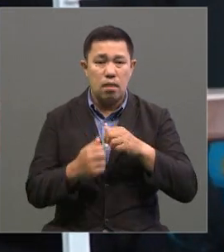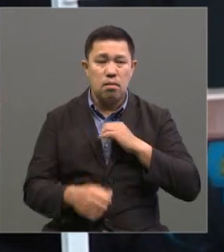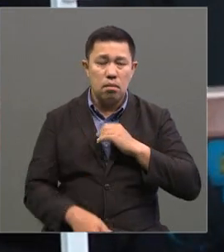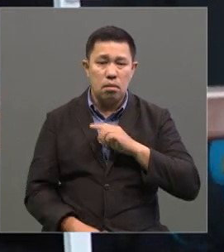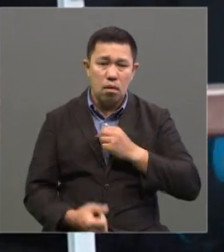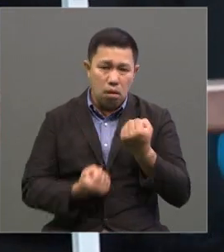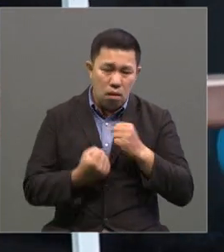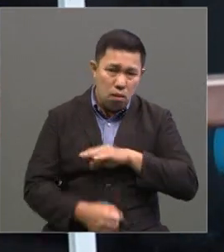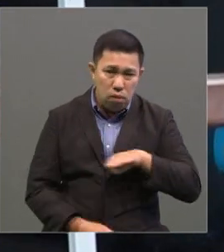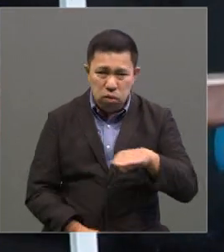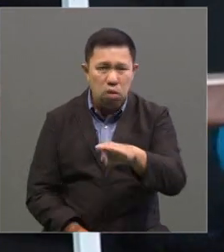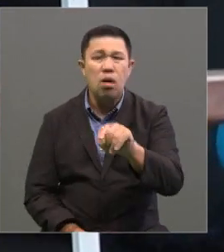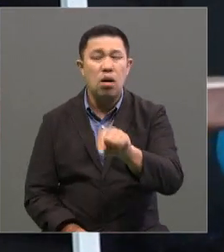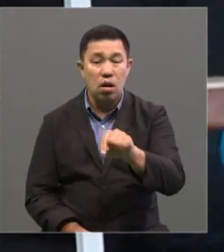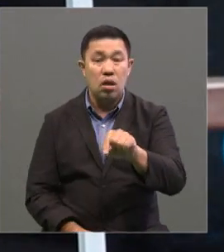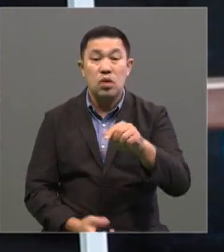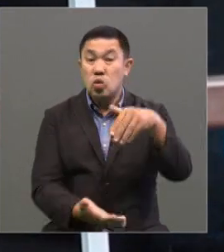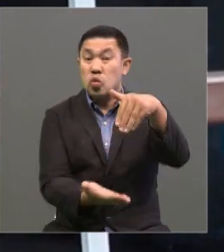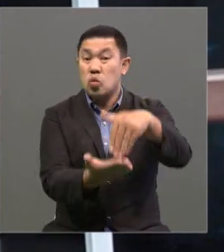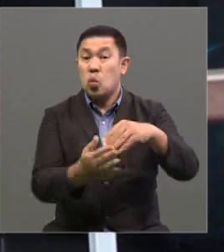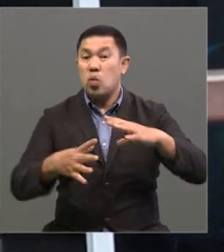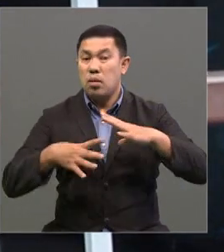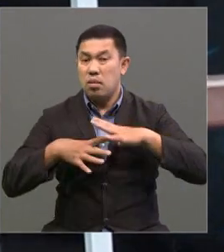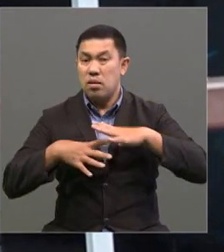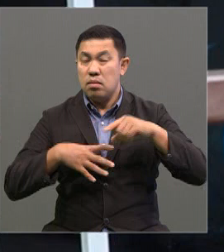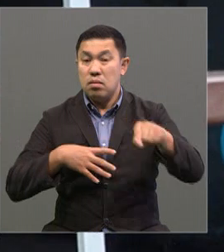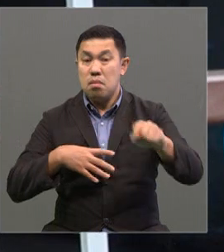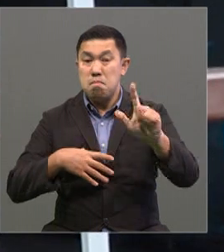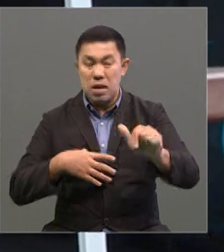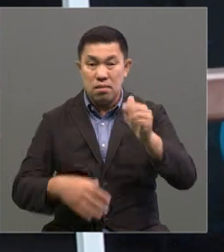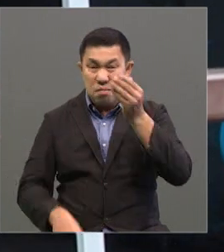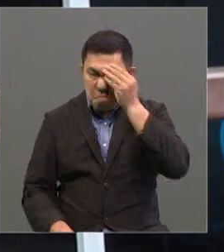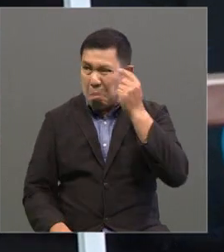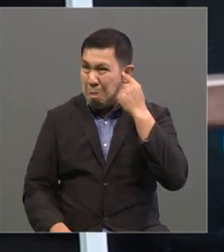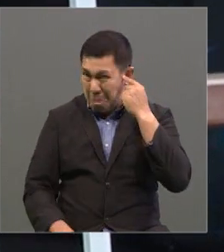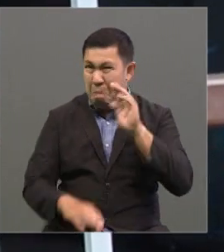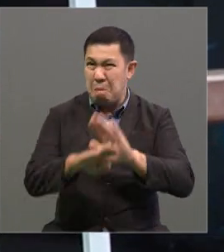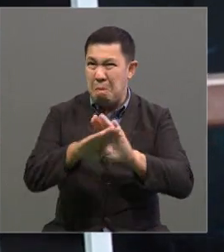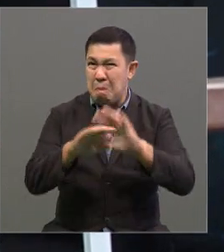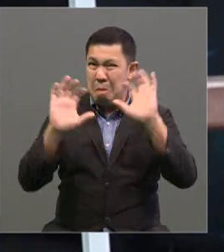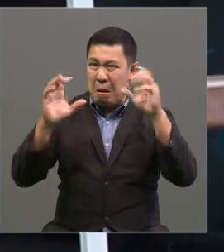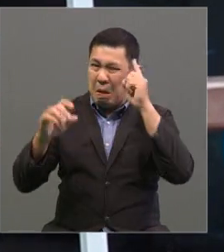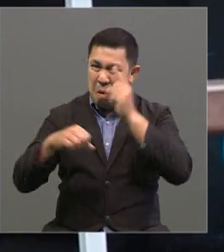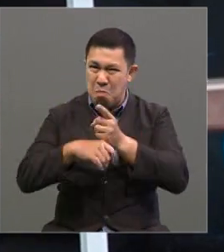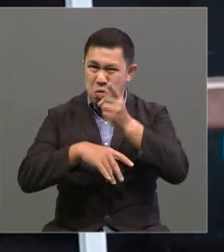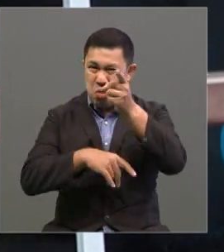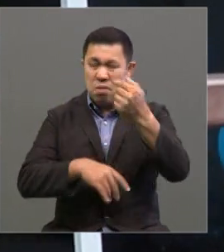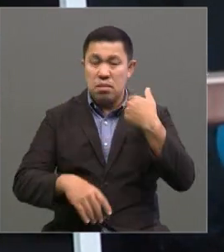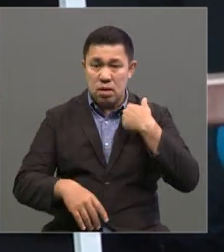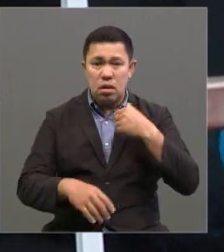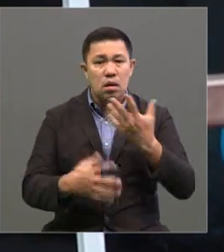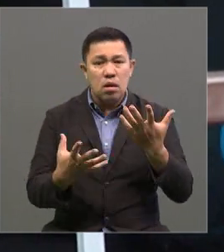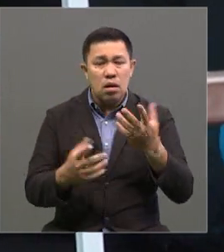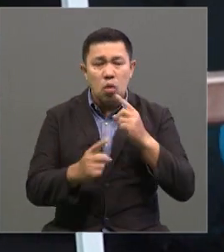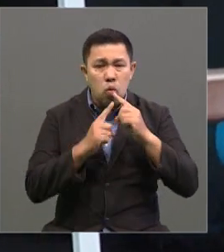ประมาณนี้ครับเพราะขนาดว่าเข้ามาอยู่ที่ศูนย์พักพิงเทลวิฟแล้วยังมีเสียงเตือนภัยยิงจรวดเข้ามาเลยครับ การประสานงานกับ